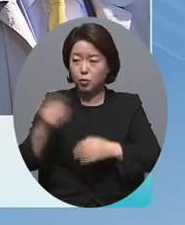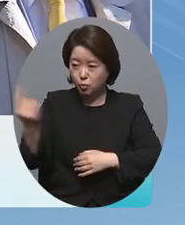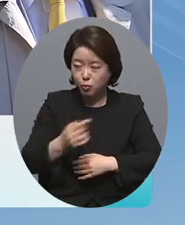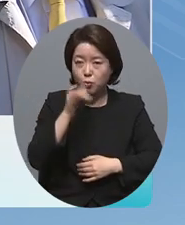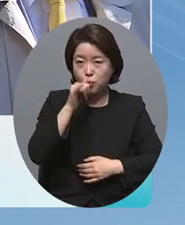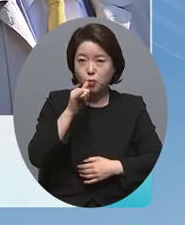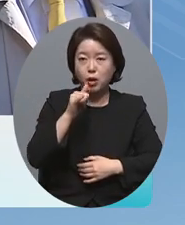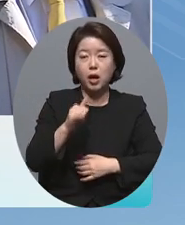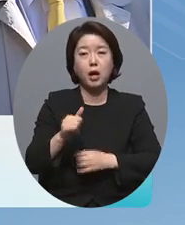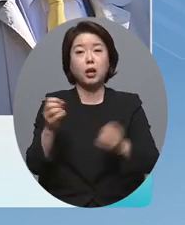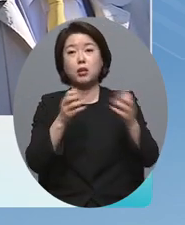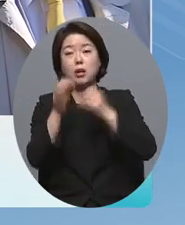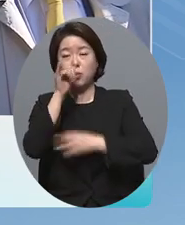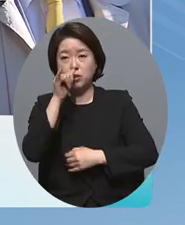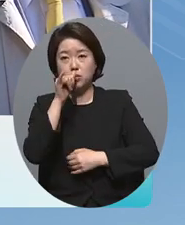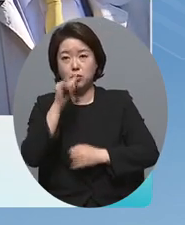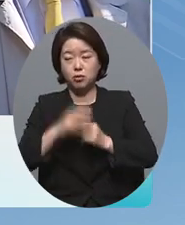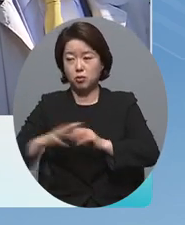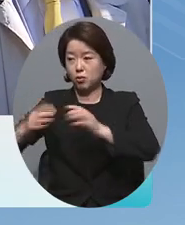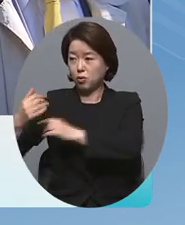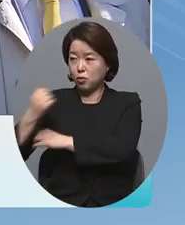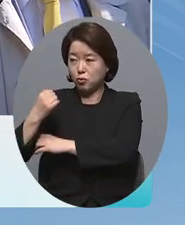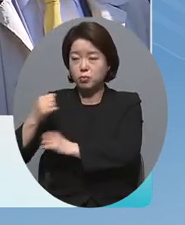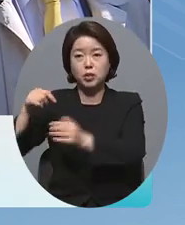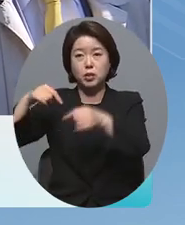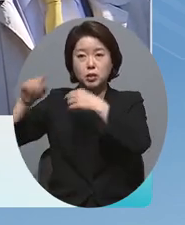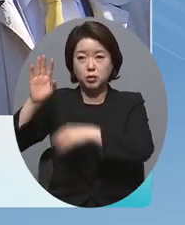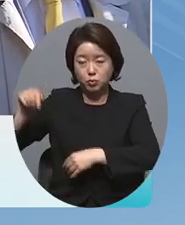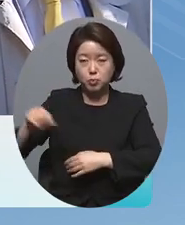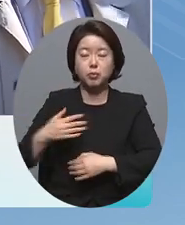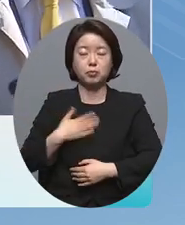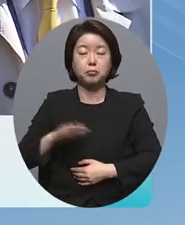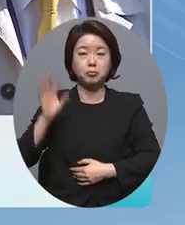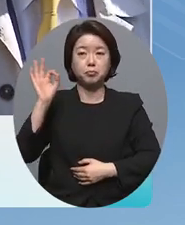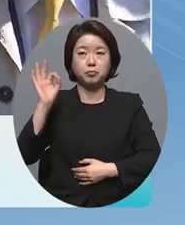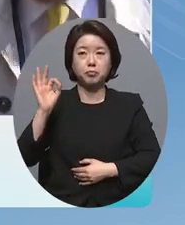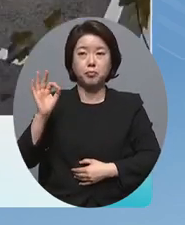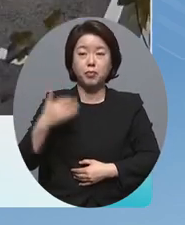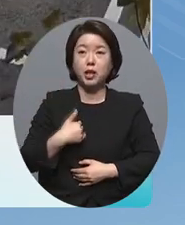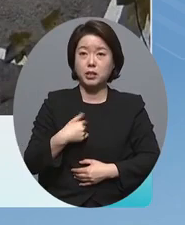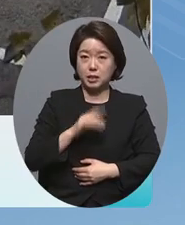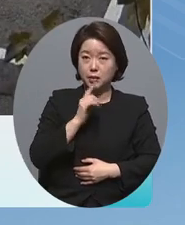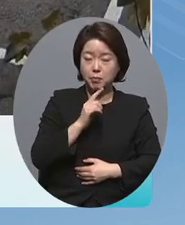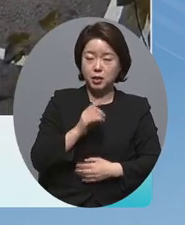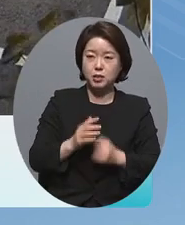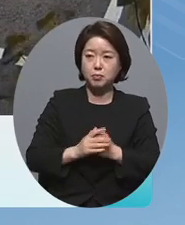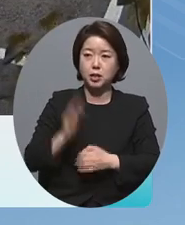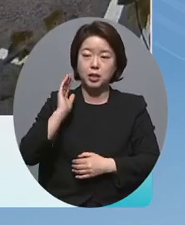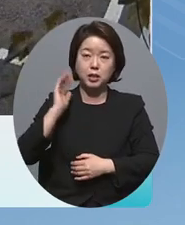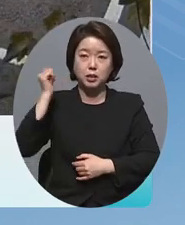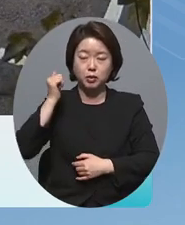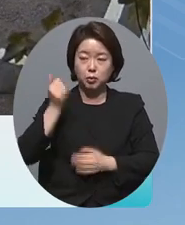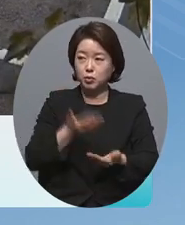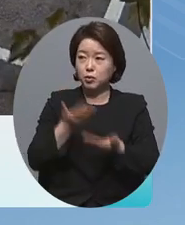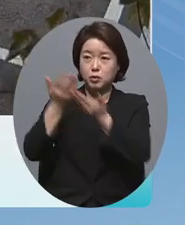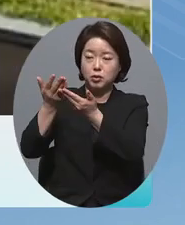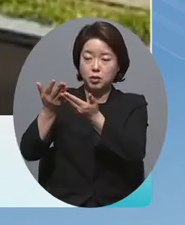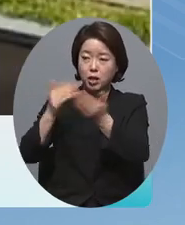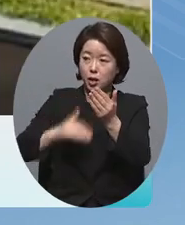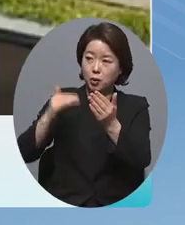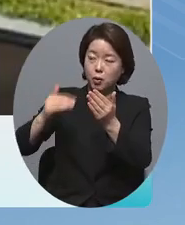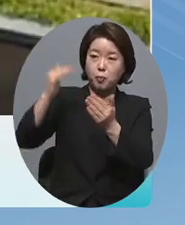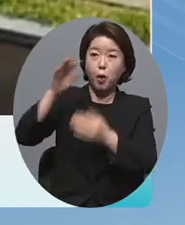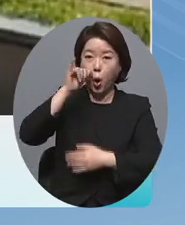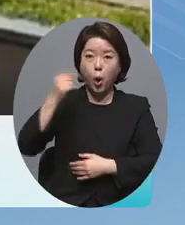이걸 그러니까 그 국민의힘의 원내 지도부가 오케이 뭐 제 표현입니다만은 대통령이 전달을 하겠다는 단계까지 간 걸로